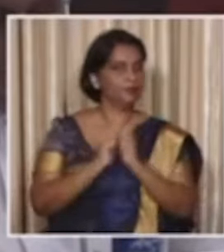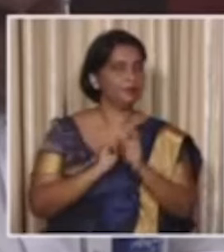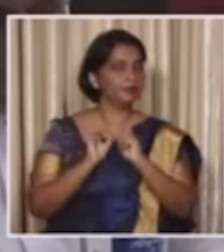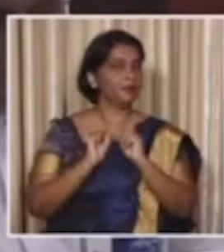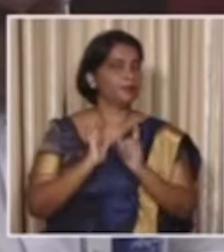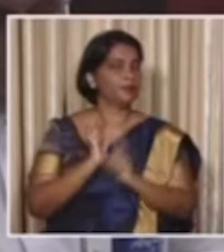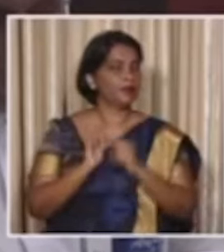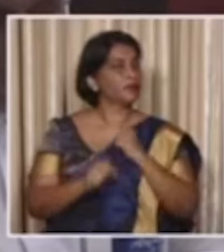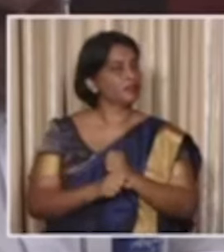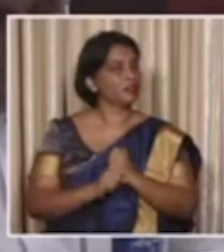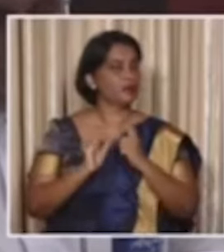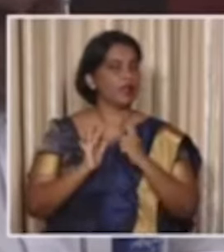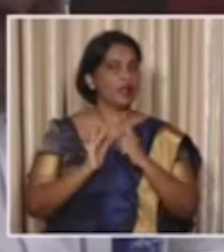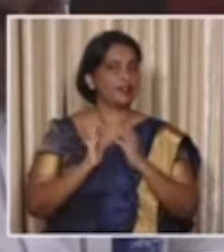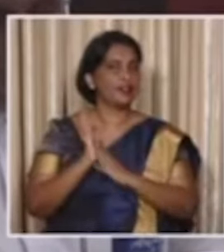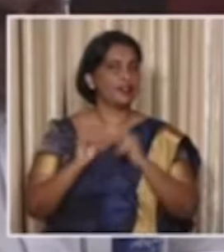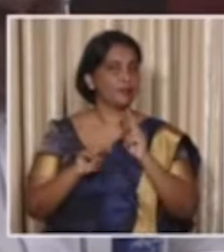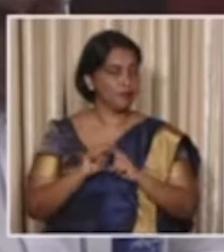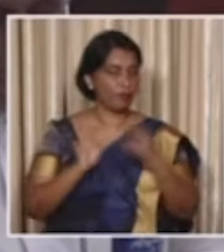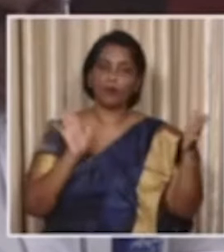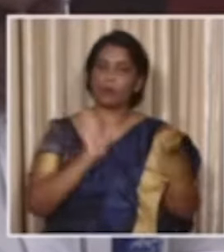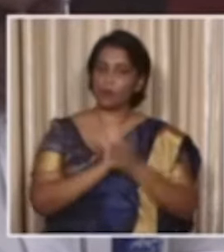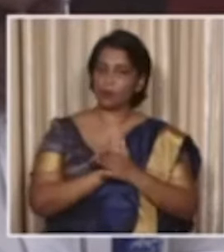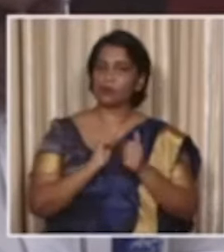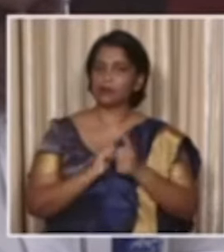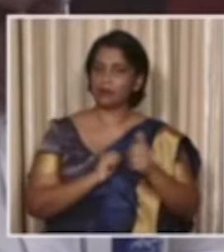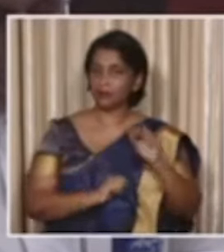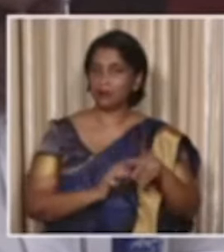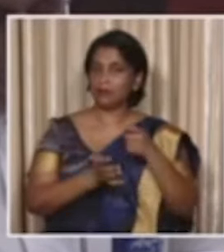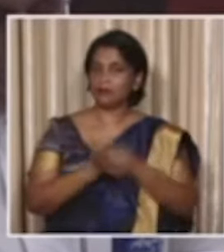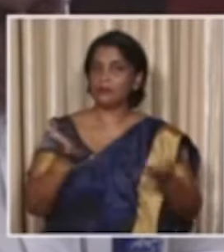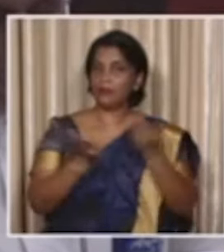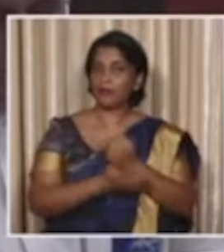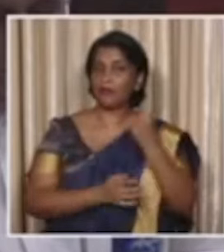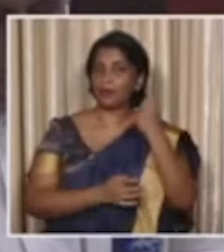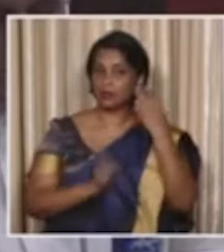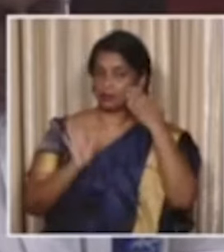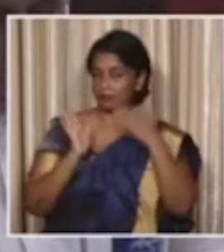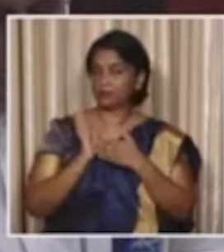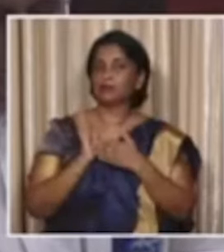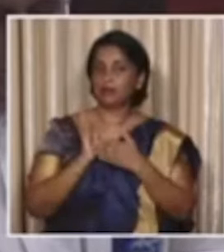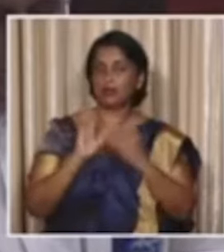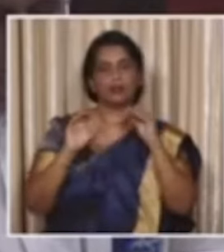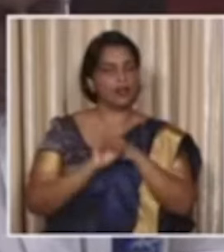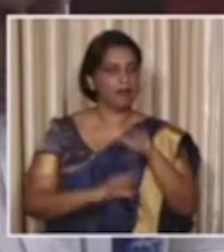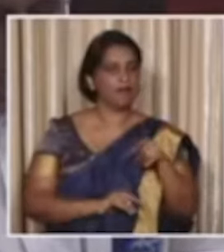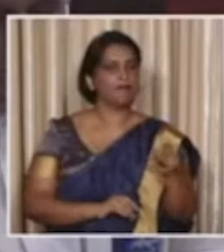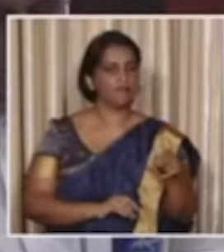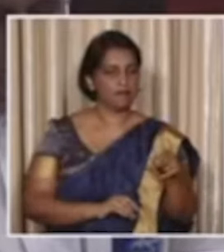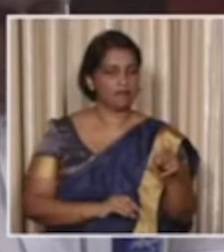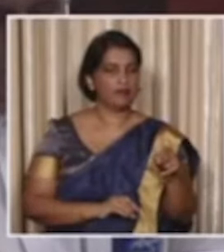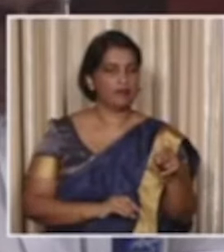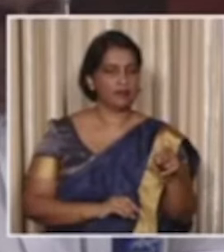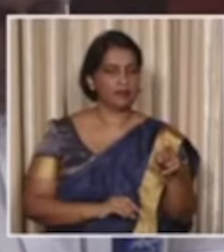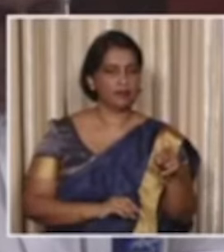රජය ජාත්‍යන්තර මුල්ල අරමුදුලත් එක්ක ඇති කරගත්ත ගිවිසුමේ ඉලක්කන් ටික the figures ඇතුළත් කරලා තියෙනවා.